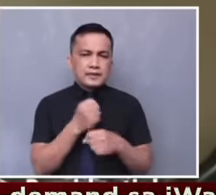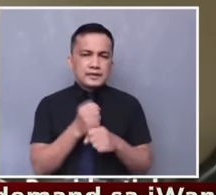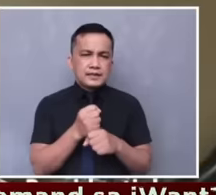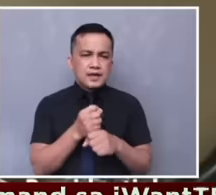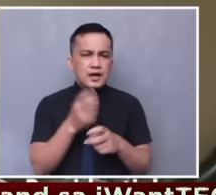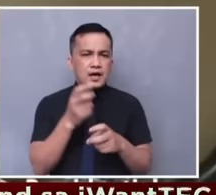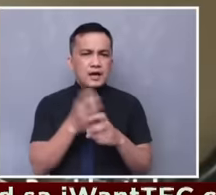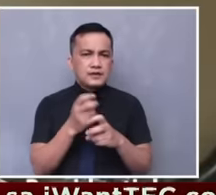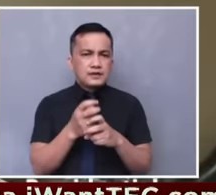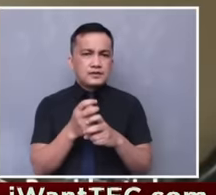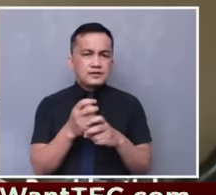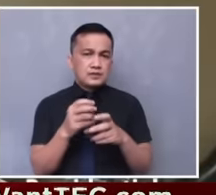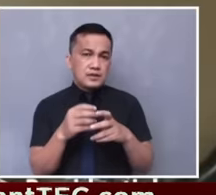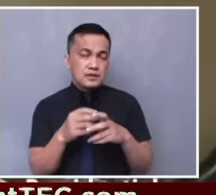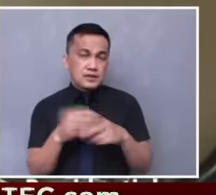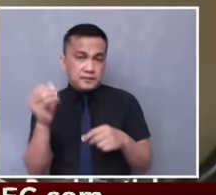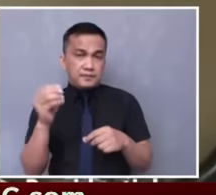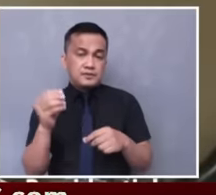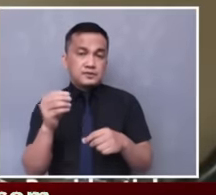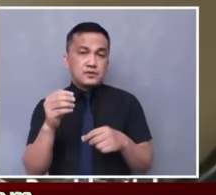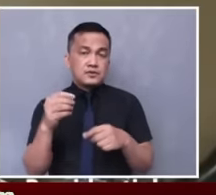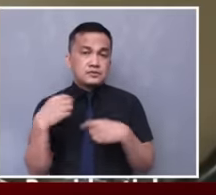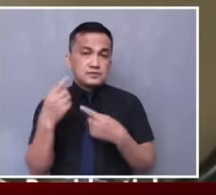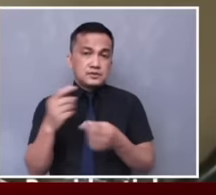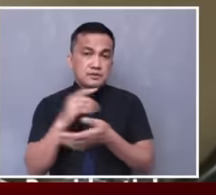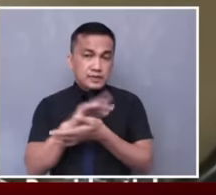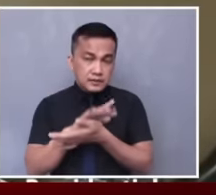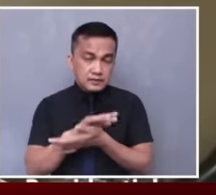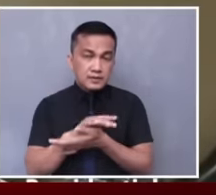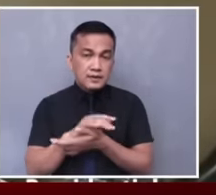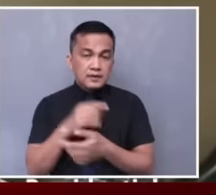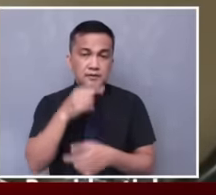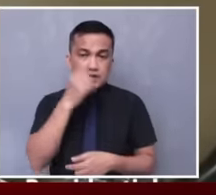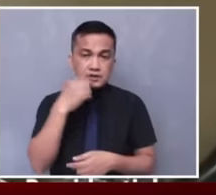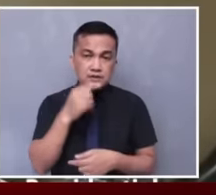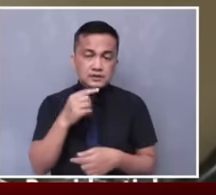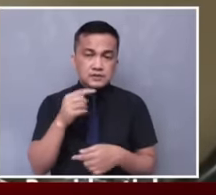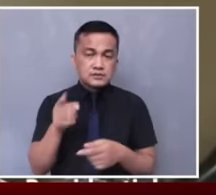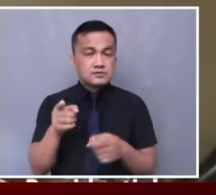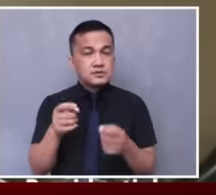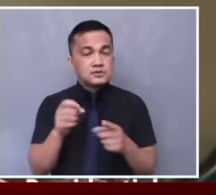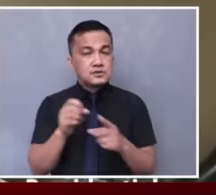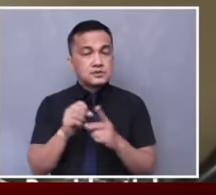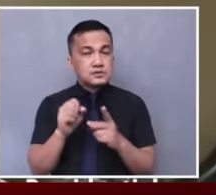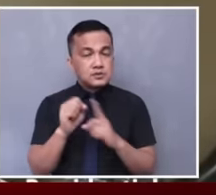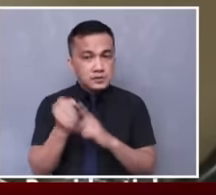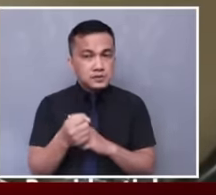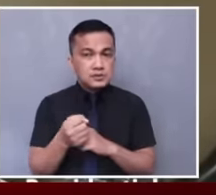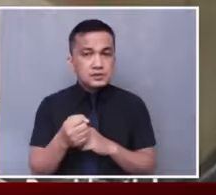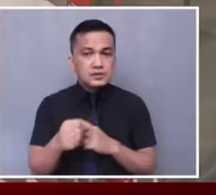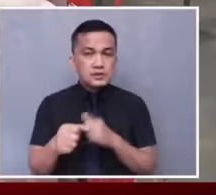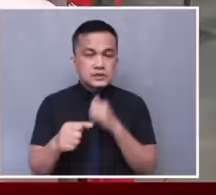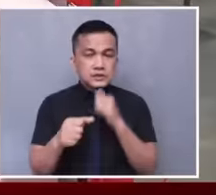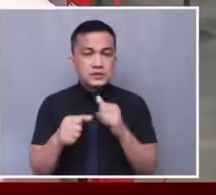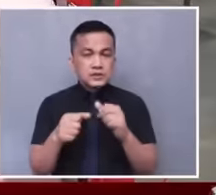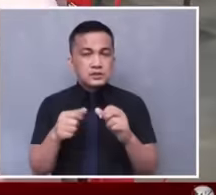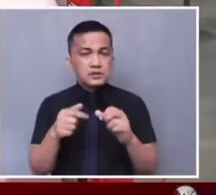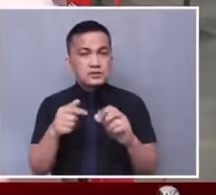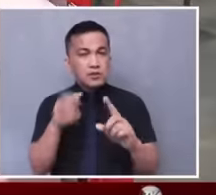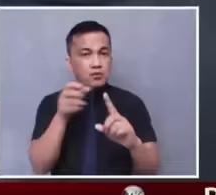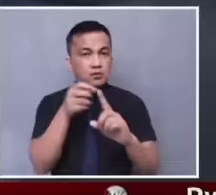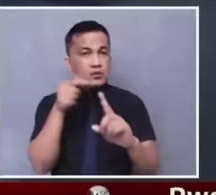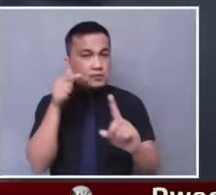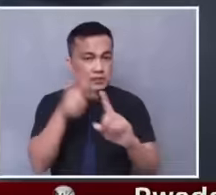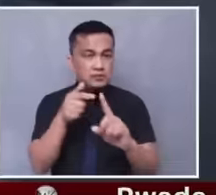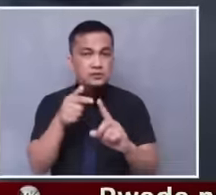there is pandemic. Because that's the cost of mutation, sir, kung hindi ma-achieve yung herd immunity. Dahil din